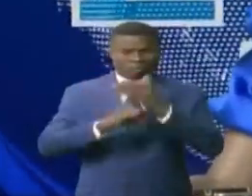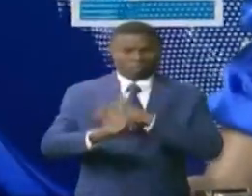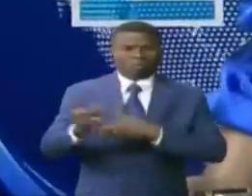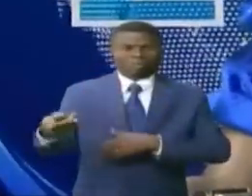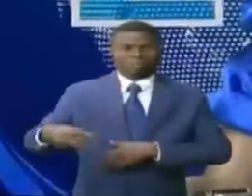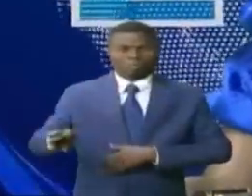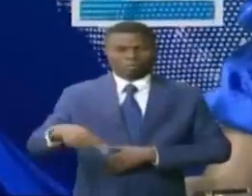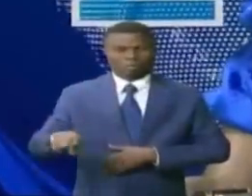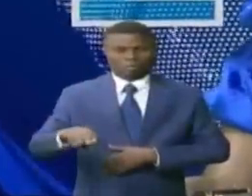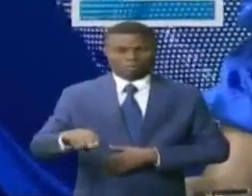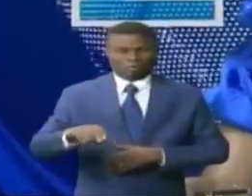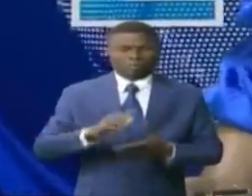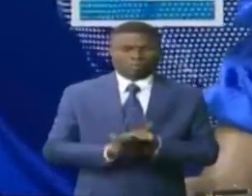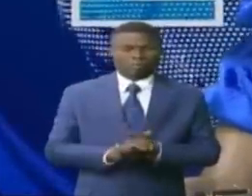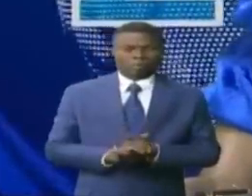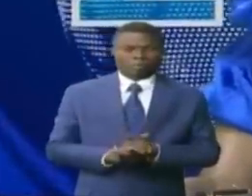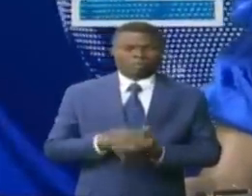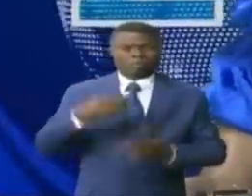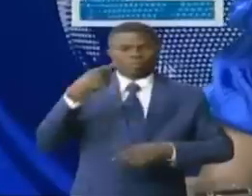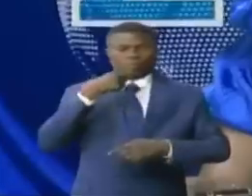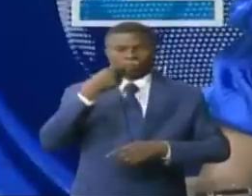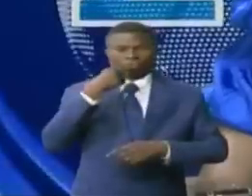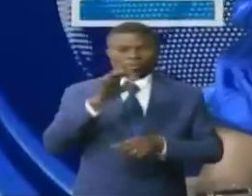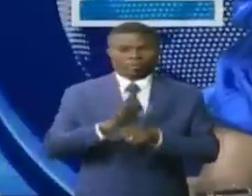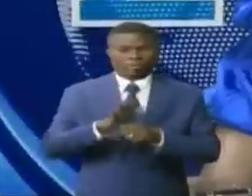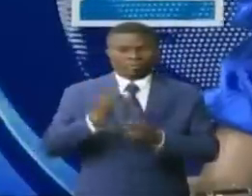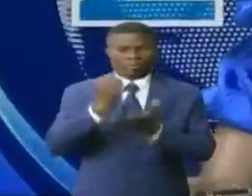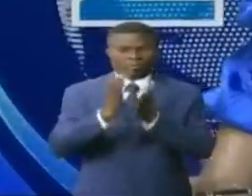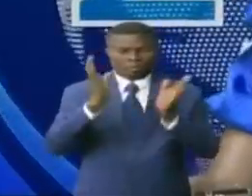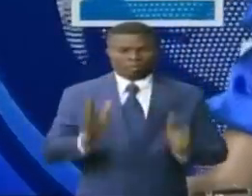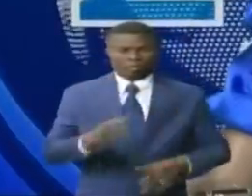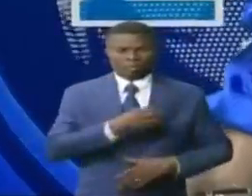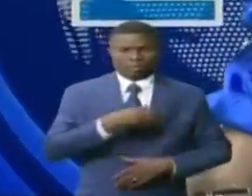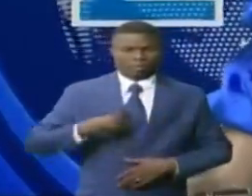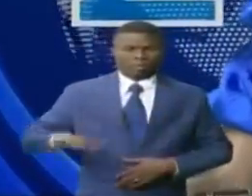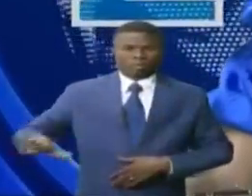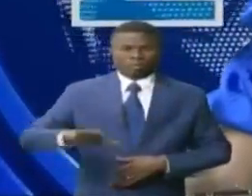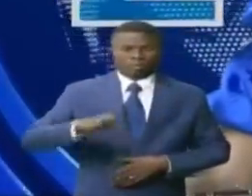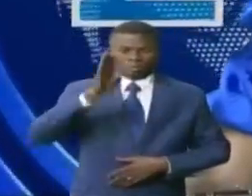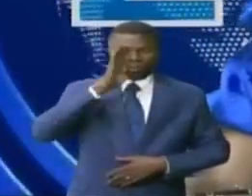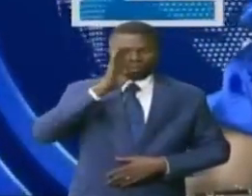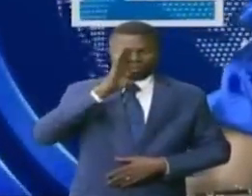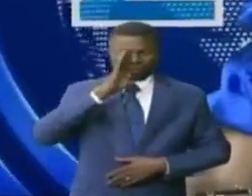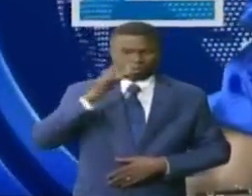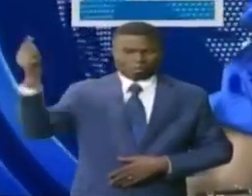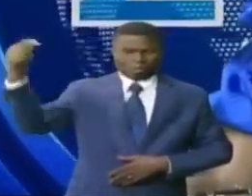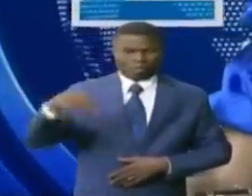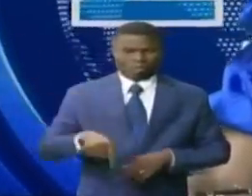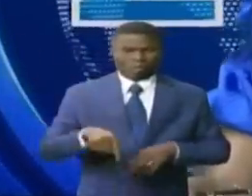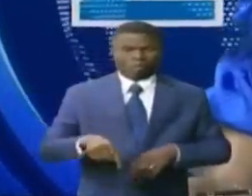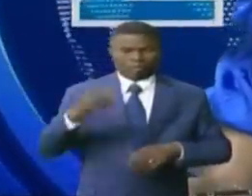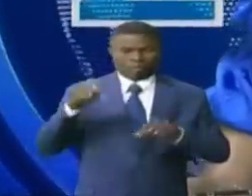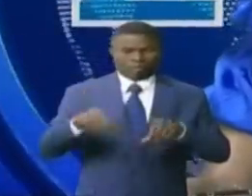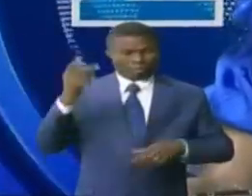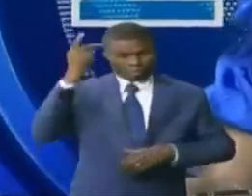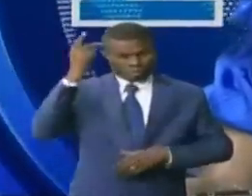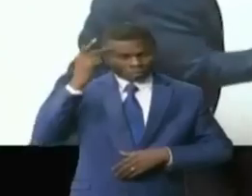régionale, Mboussania Moussi, en a discuté avec l'ambassadrice du Royaume de Belgique accréditée à Kinshasa, Sylvie